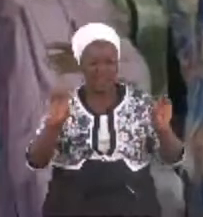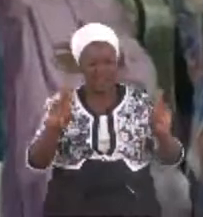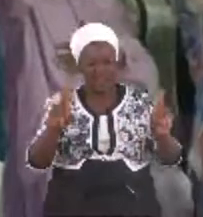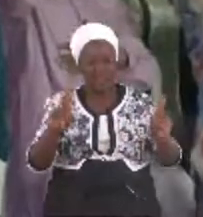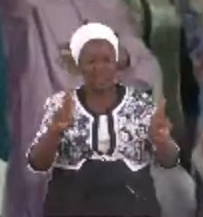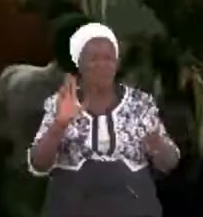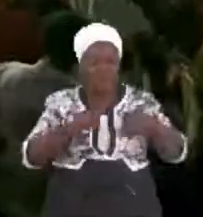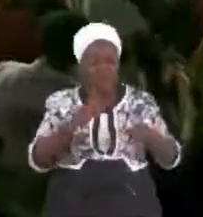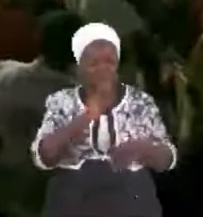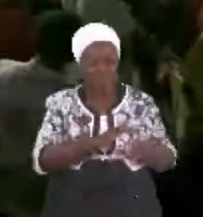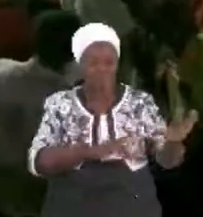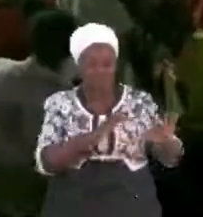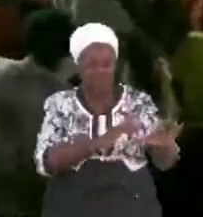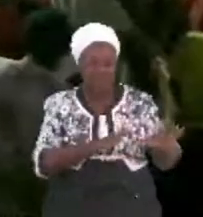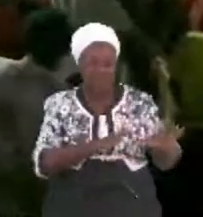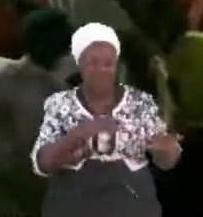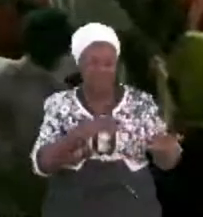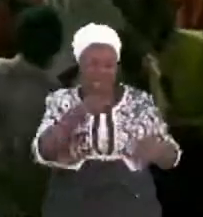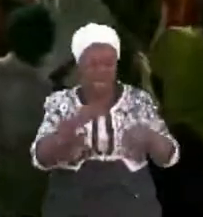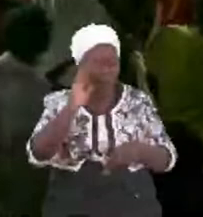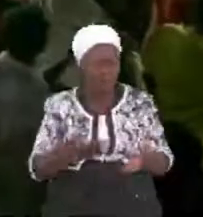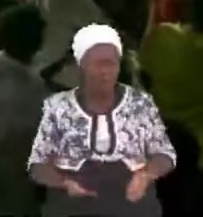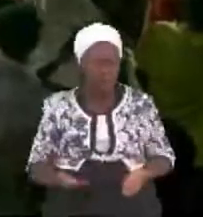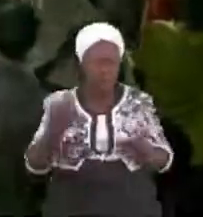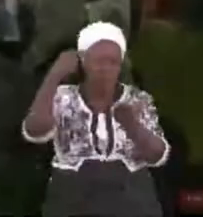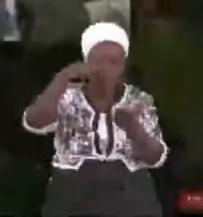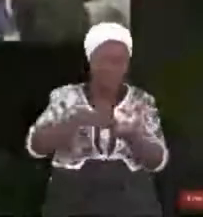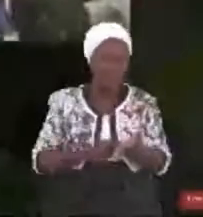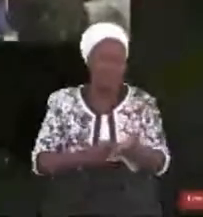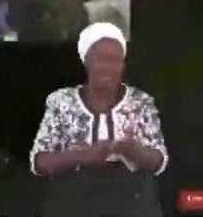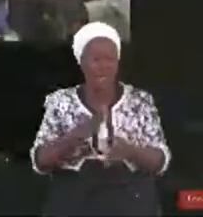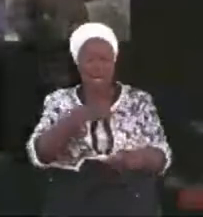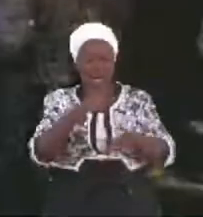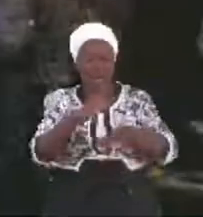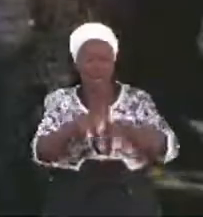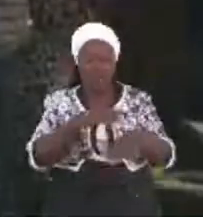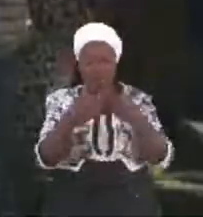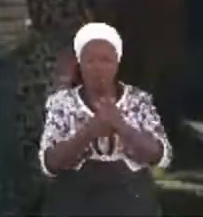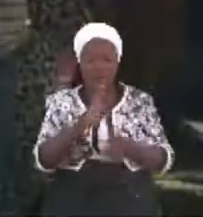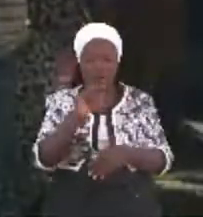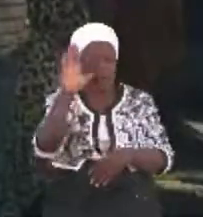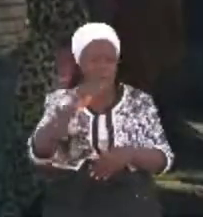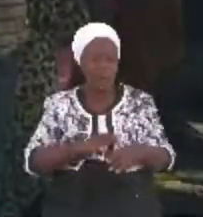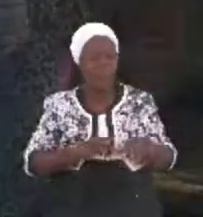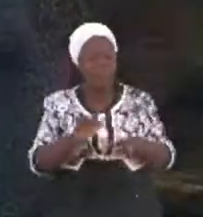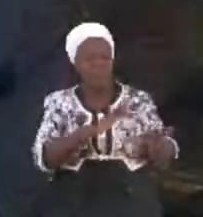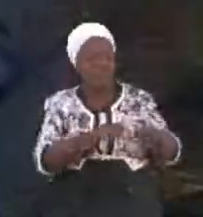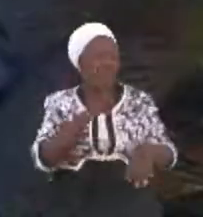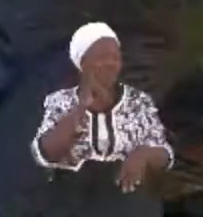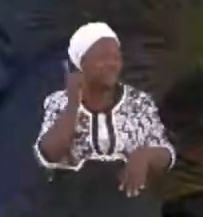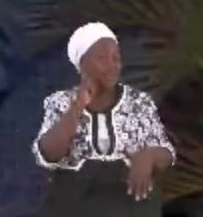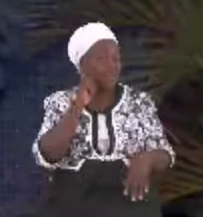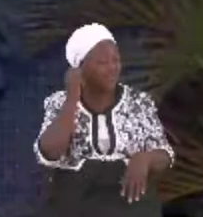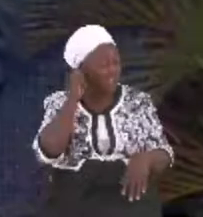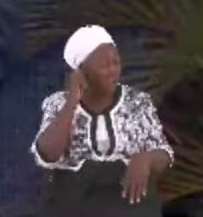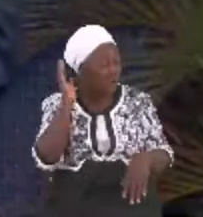ta miséricorde. Les paralytiques vont marcher par ta miséricorde. Les oreilles sourdes vont